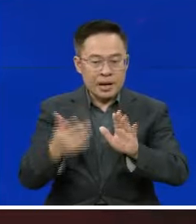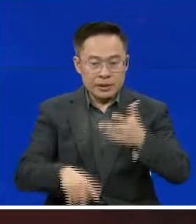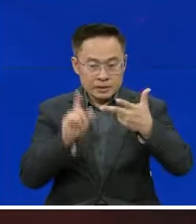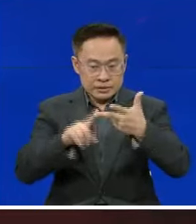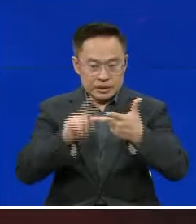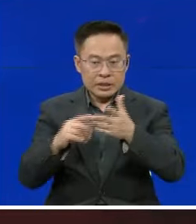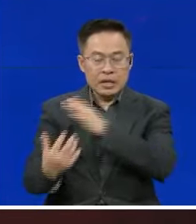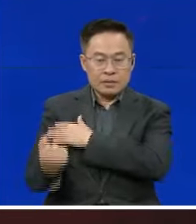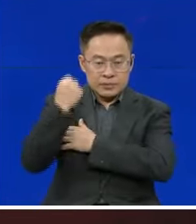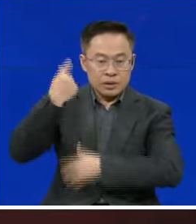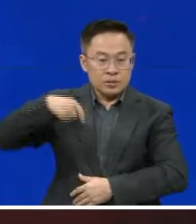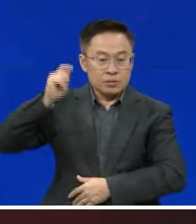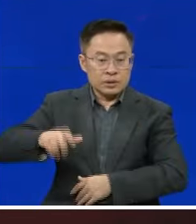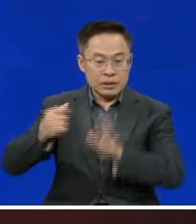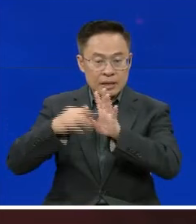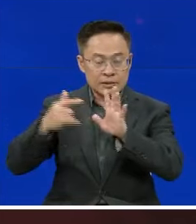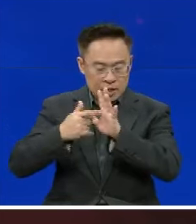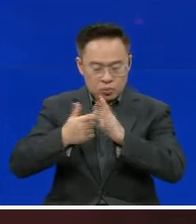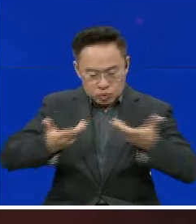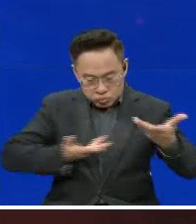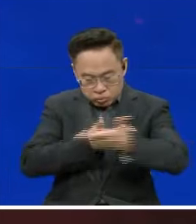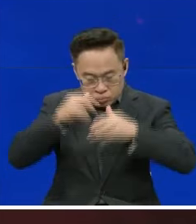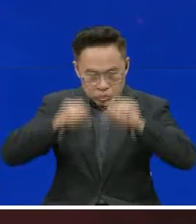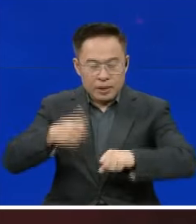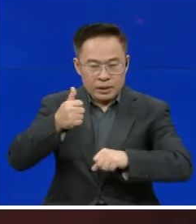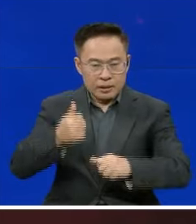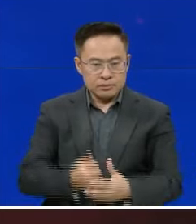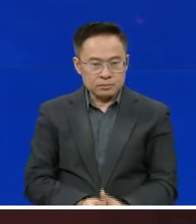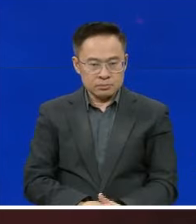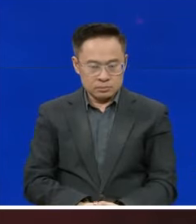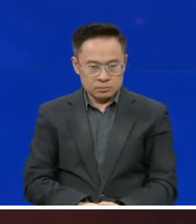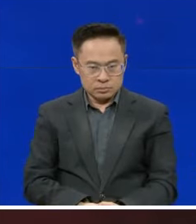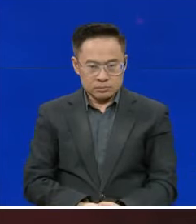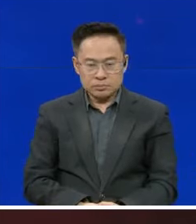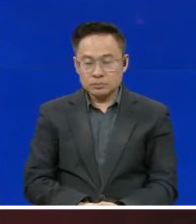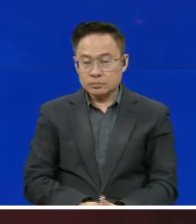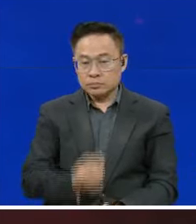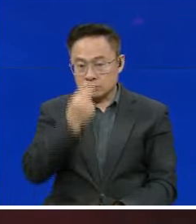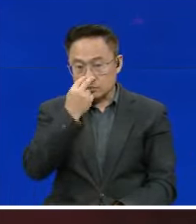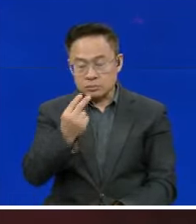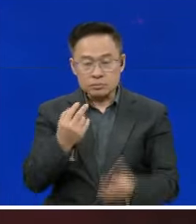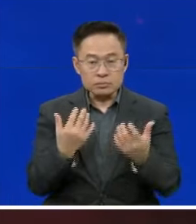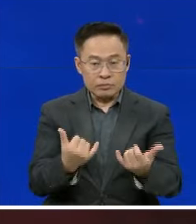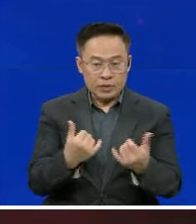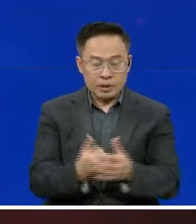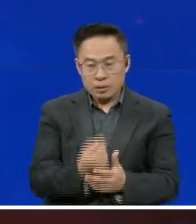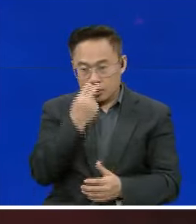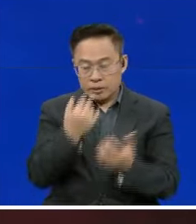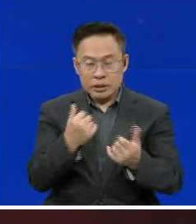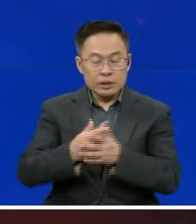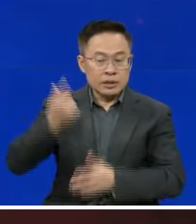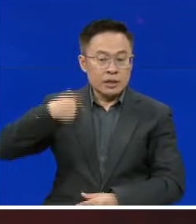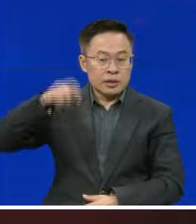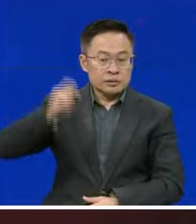อำนาจของศาลอาญานะครับทีนี้เรื่องนี้เนี่ยท่านผู้ชมมันจะดูได้หลายแง่นะฮะ1ก็คือว่าถ้าศาลอาญาท่